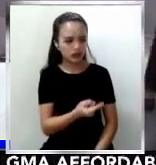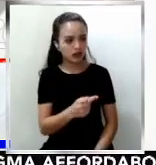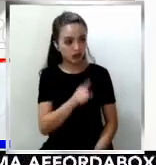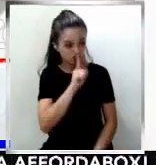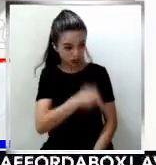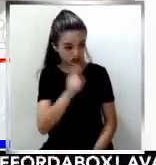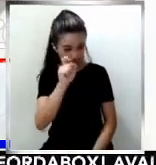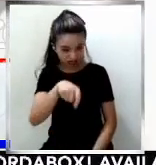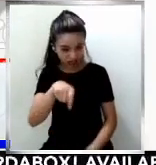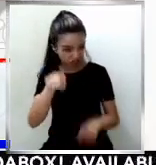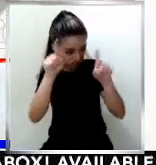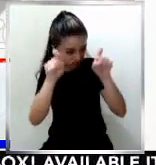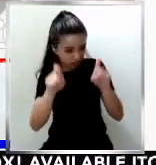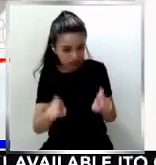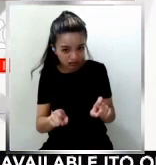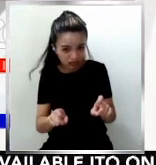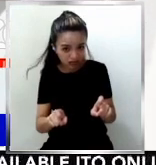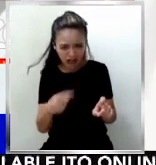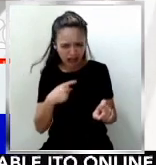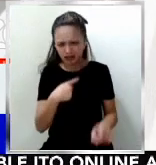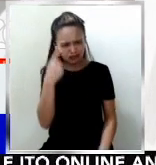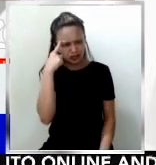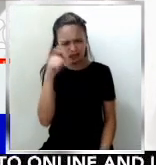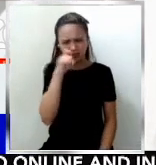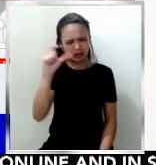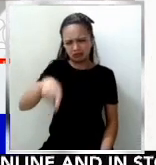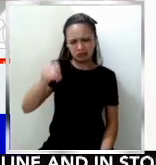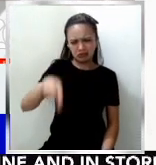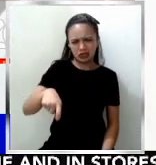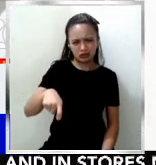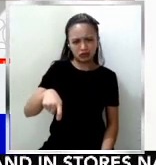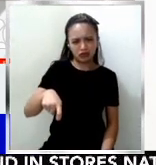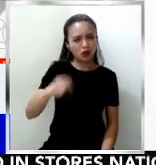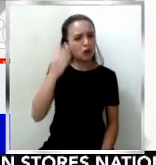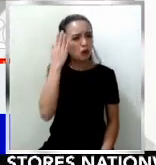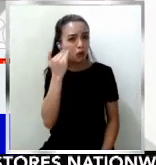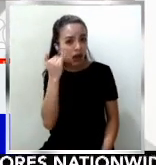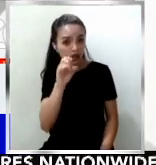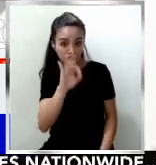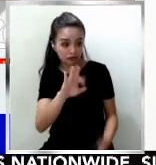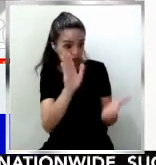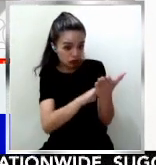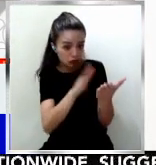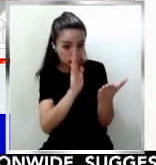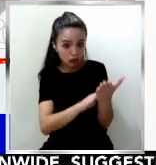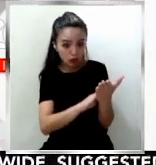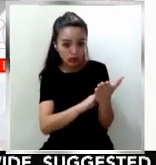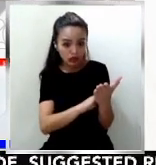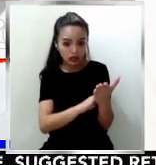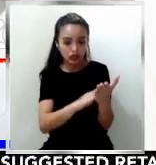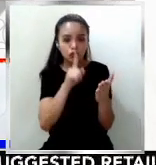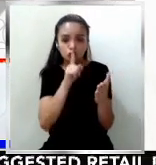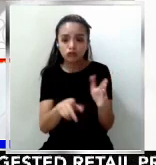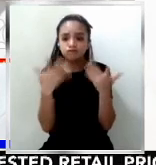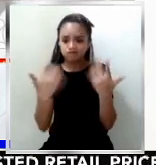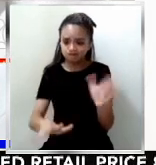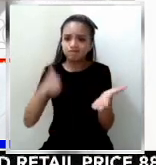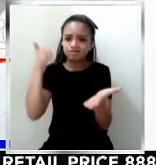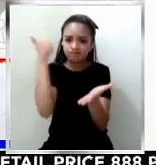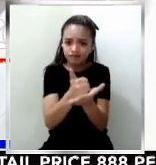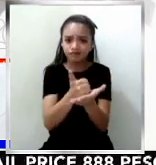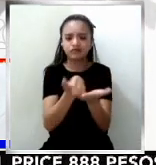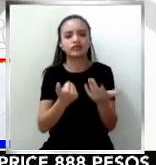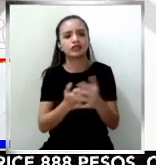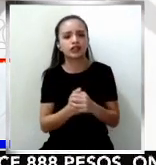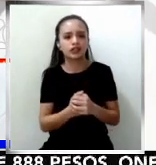examination? Palagi po din na kailangan, especially so, kung yung eskwelahan ay accredited, no less than